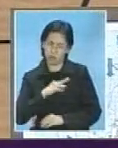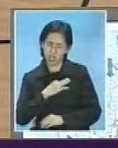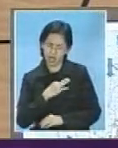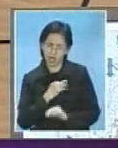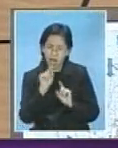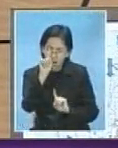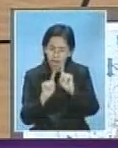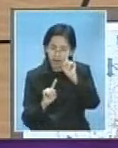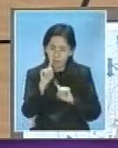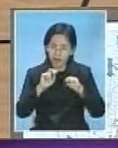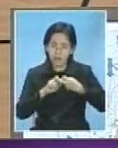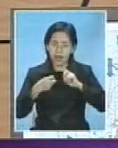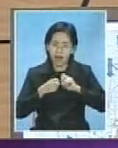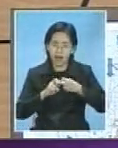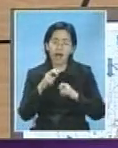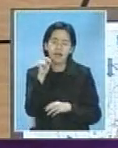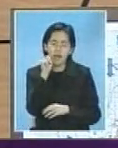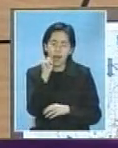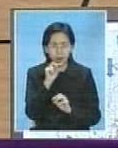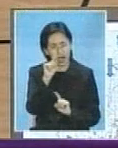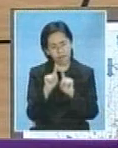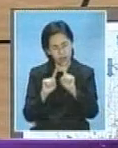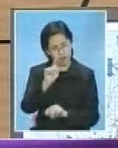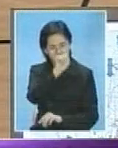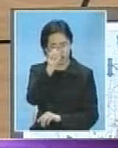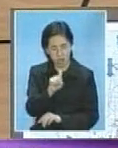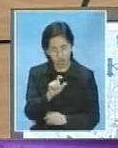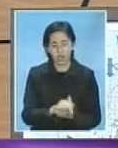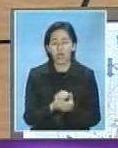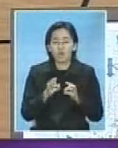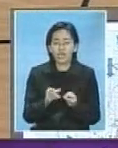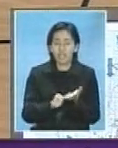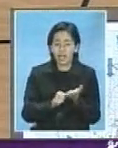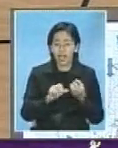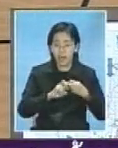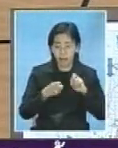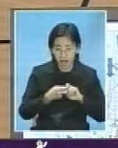ประเมินปัญหาโดยเฉพาะยิ่งการแก้ไขและระบายน้ำ